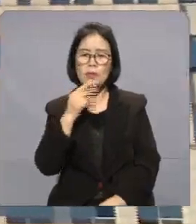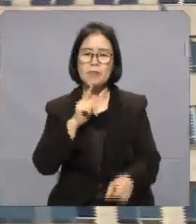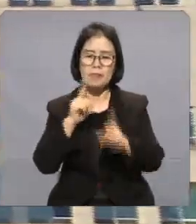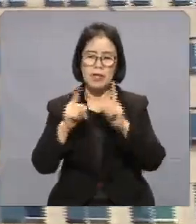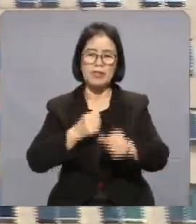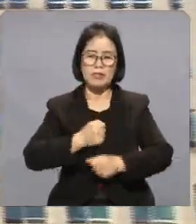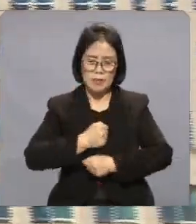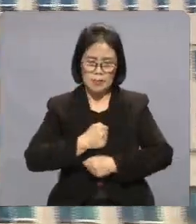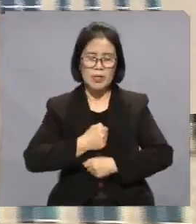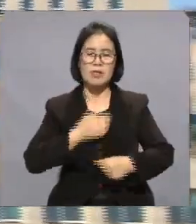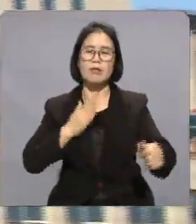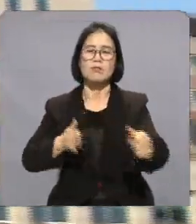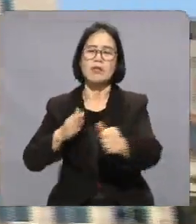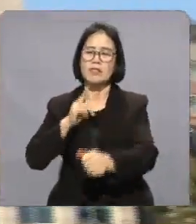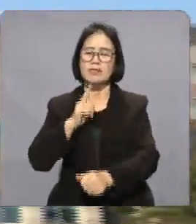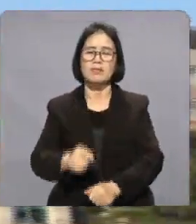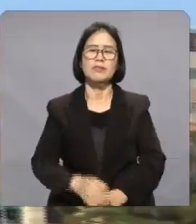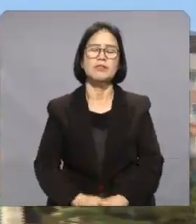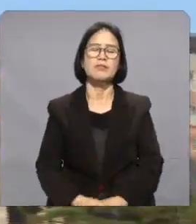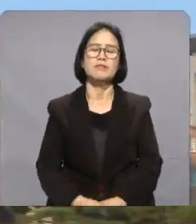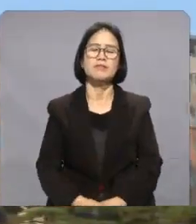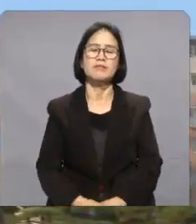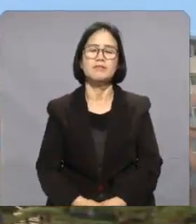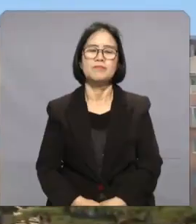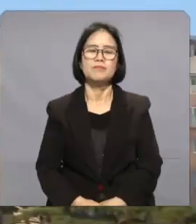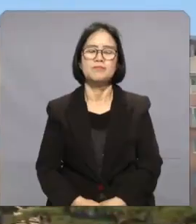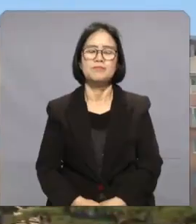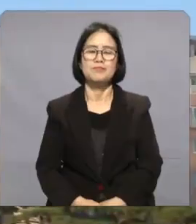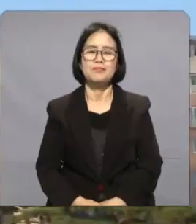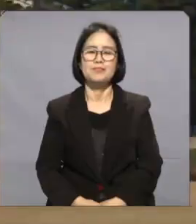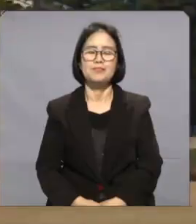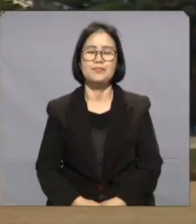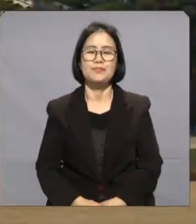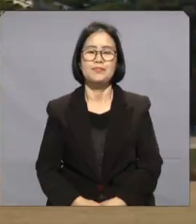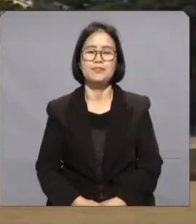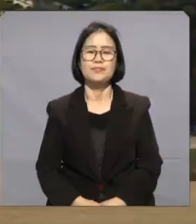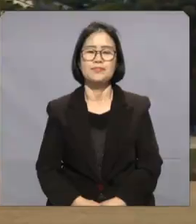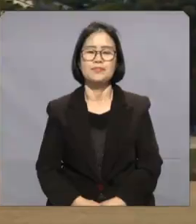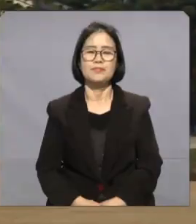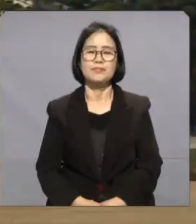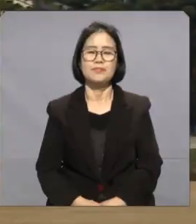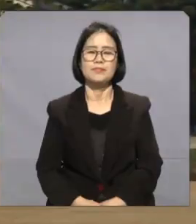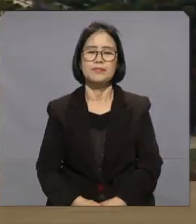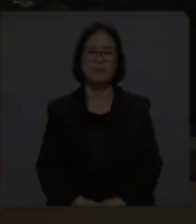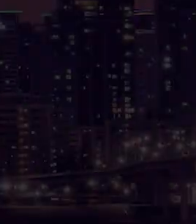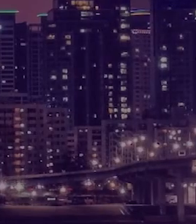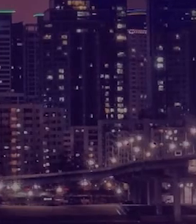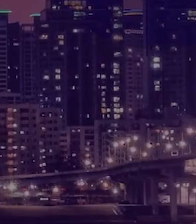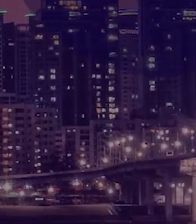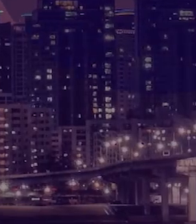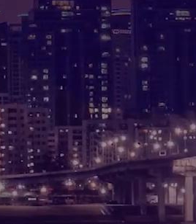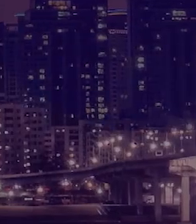주장을 삼가라고 밝혔습니다. OBS 뉴스 김하희입니다.